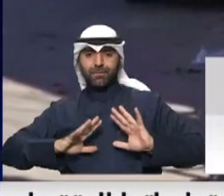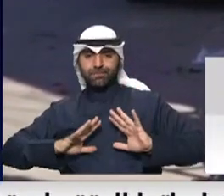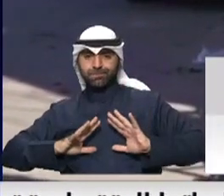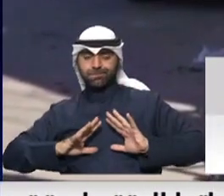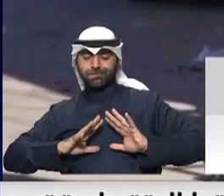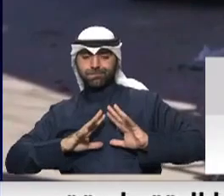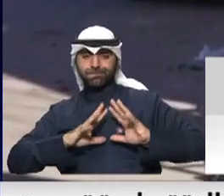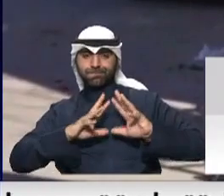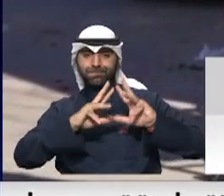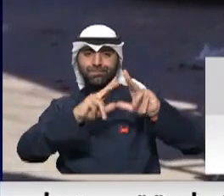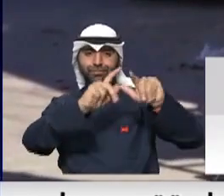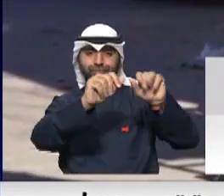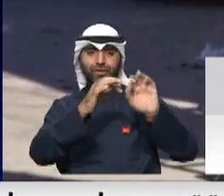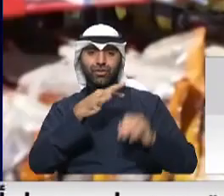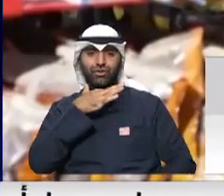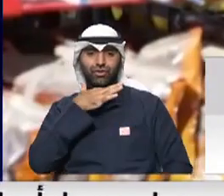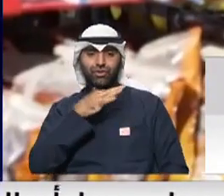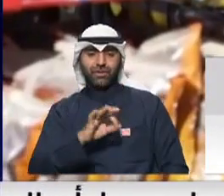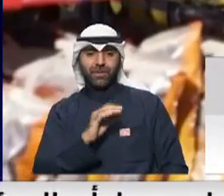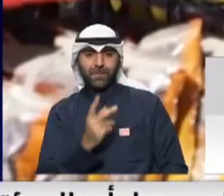تأمين